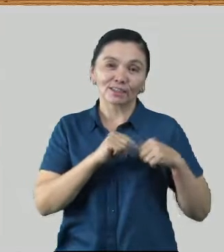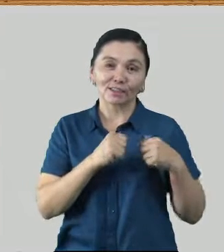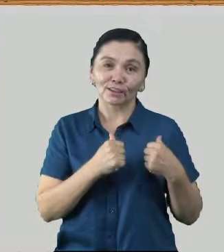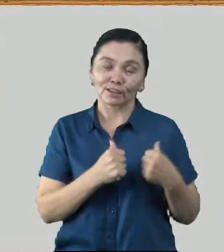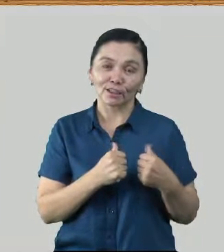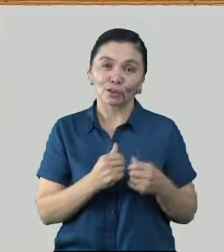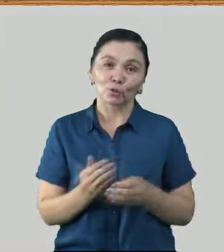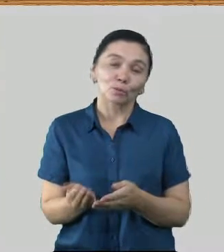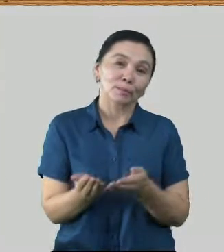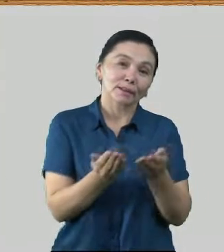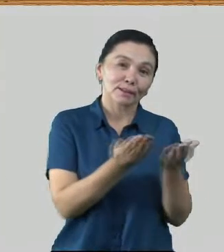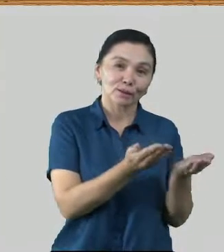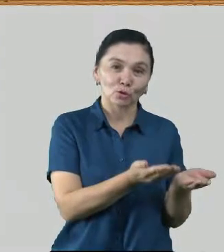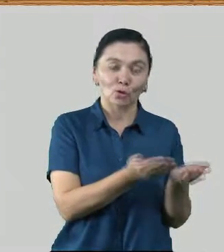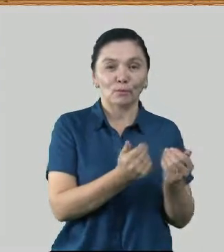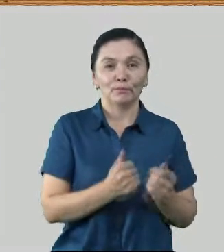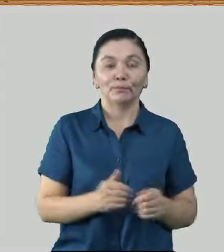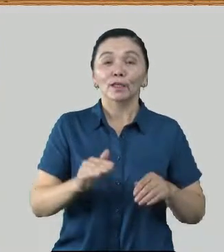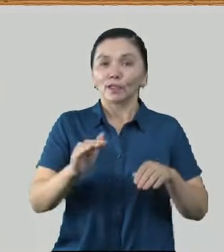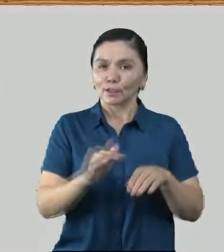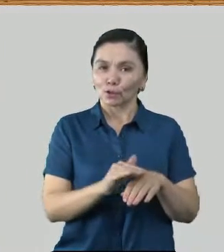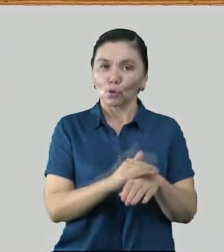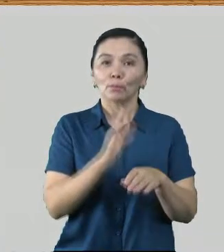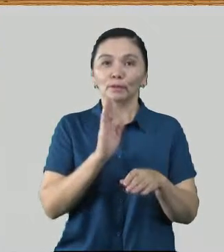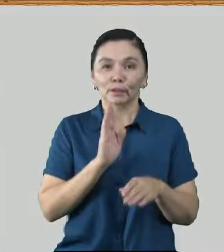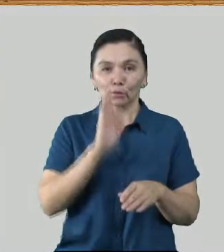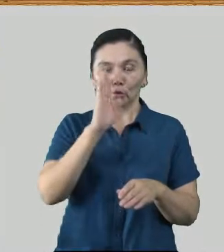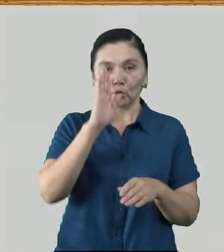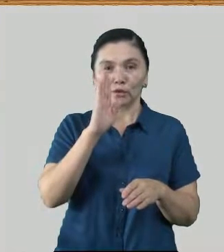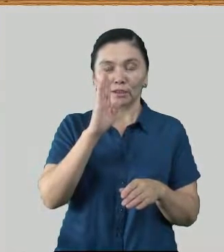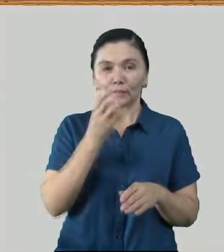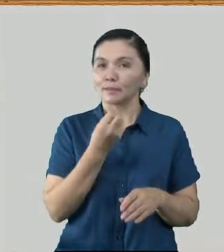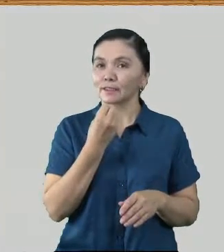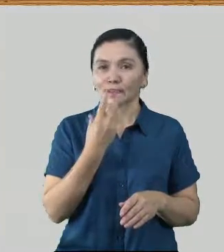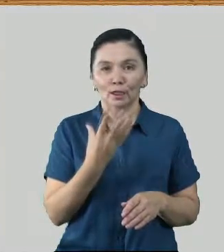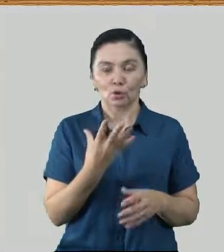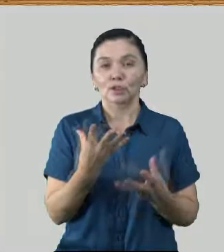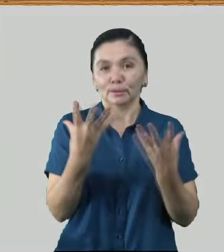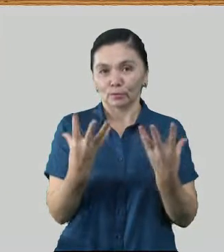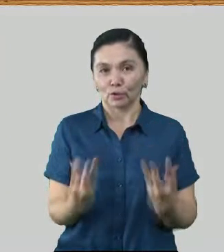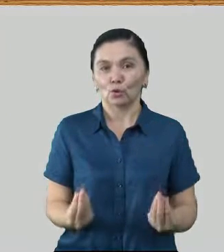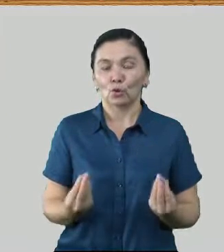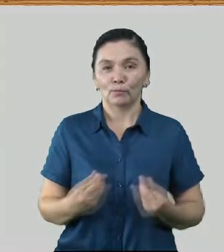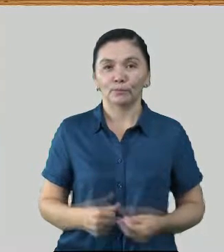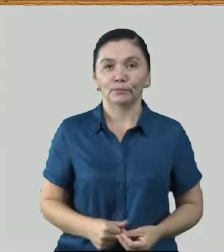поднесем. С добрым утром и с хорошим днем!